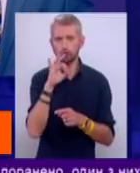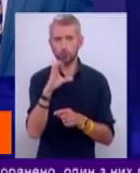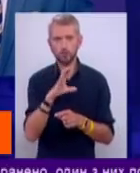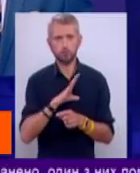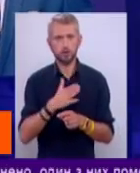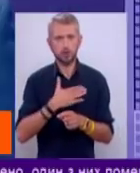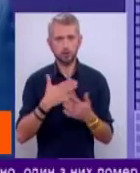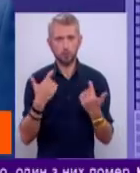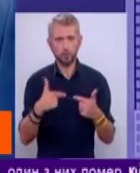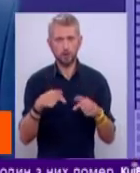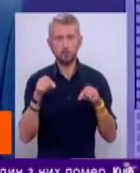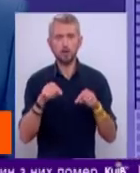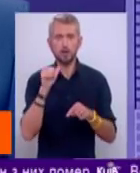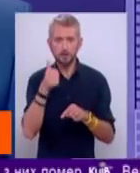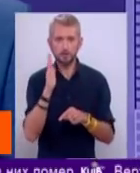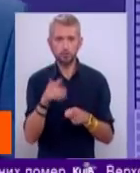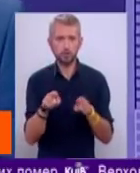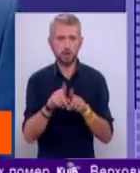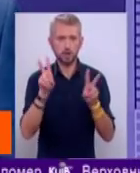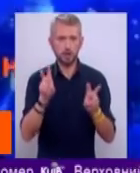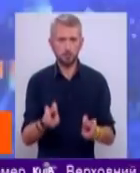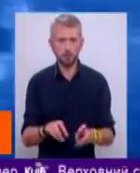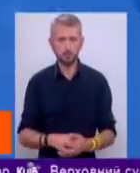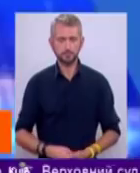«Київлайф». Завтра у цій студії поговоримо про таке.